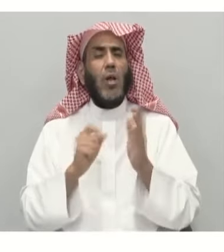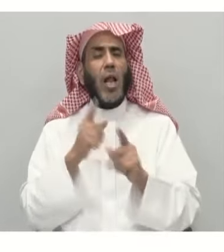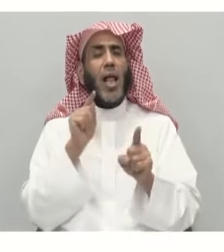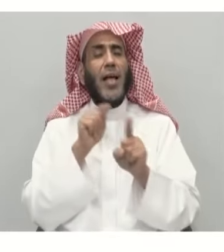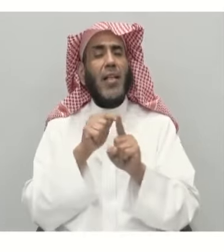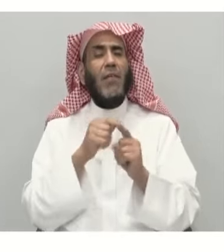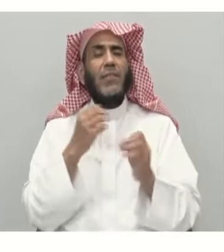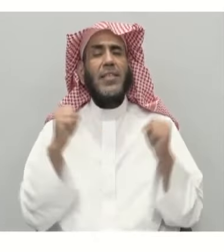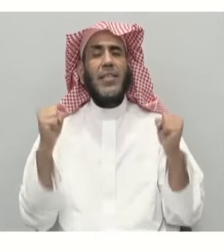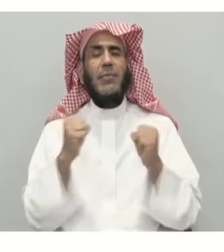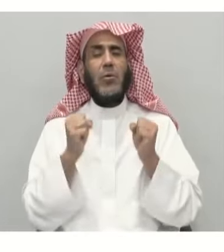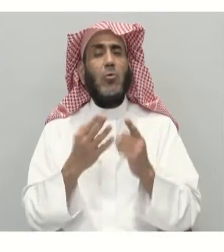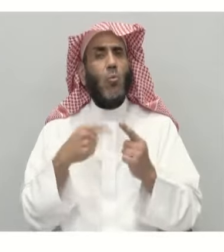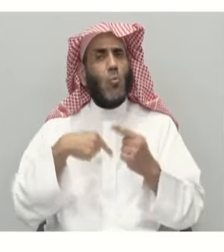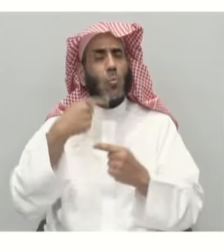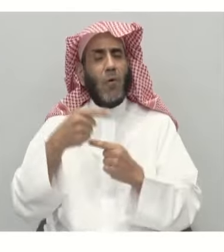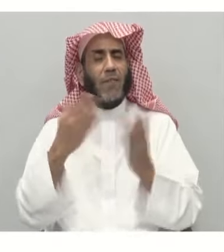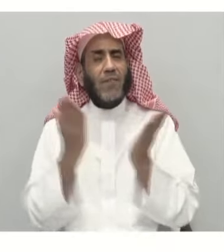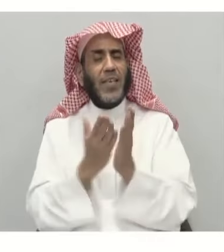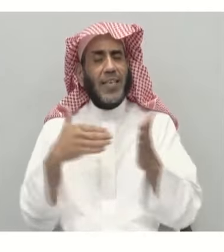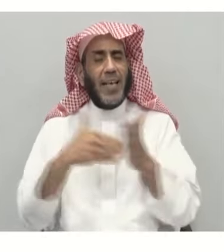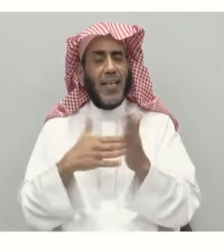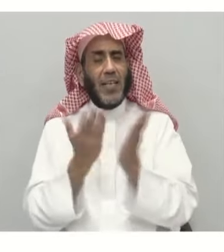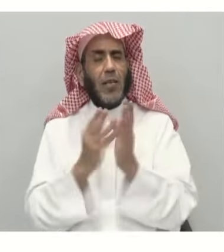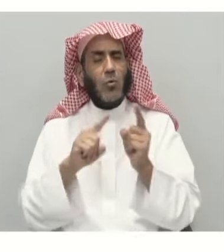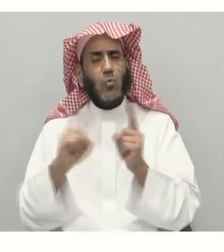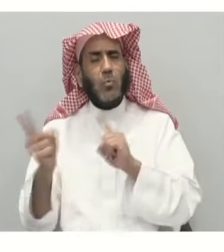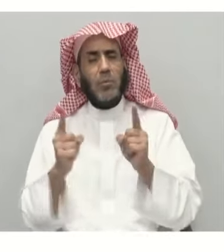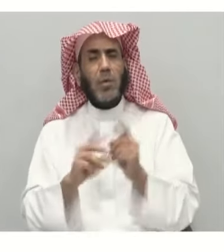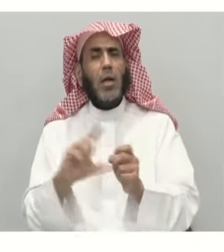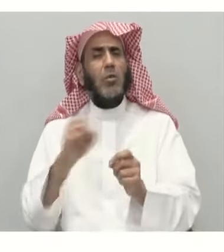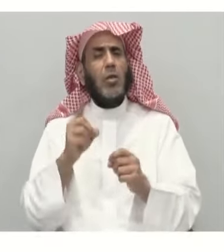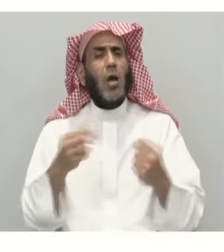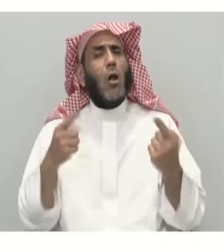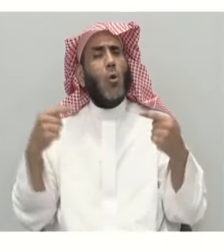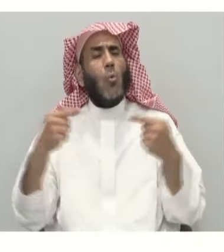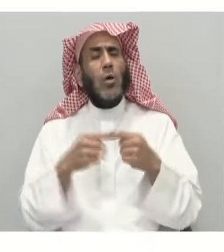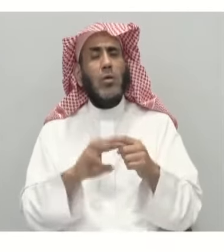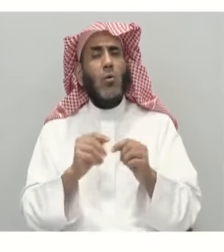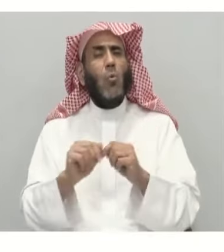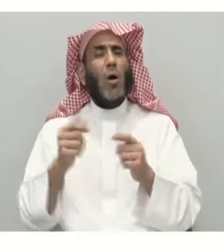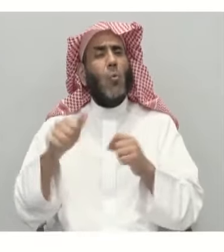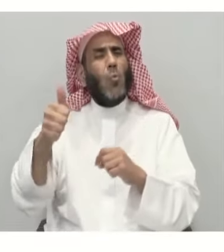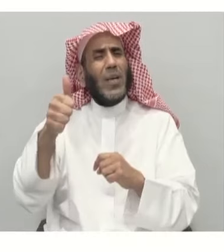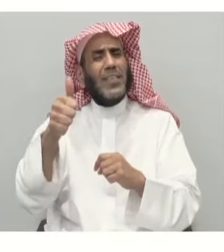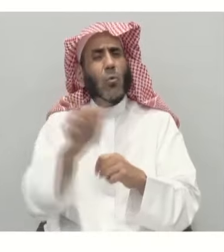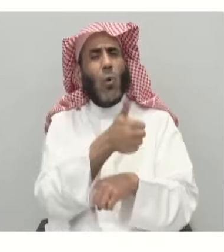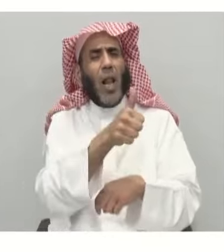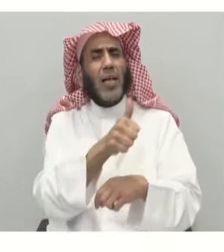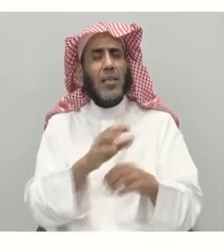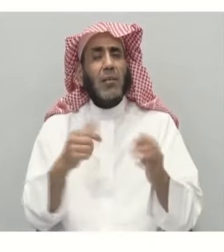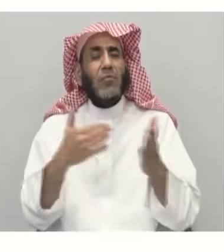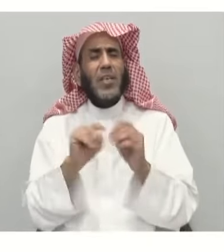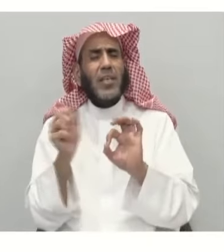التدريبيه يتوقع منك في نهايه هذه الوحده ان تميز بين همزتي الوصل والقطع نطقا وكتابه وهذا حقيقه